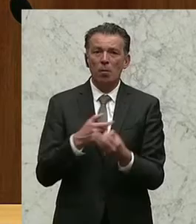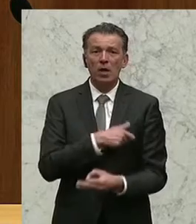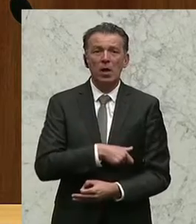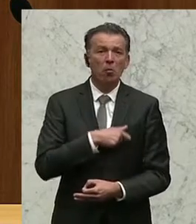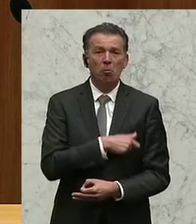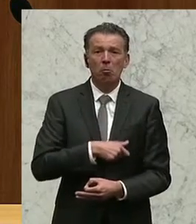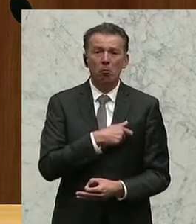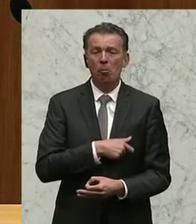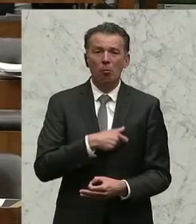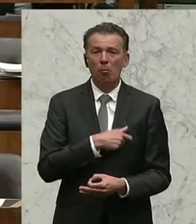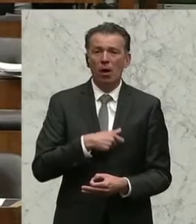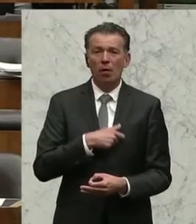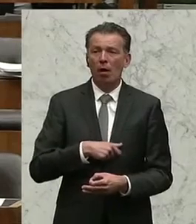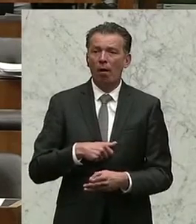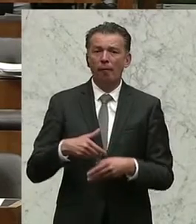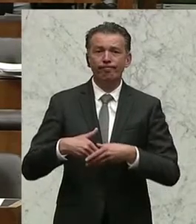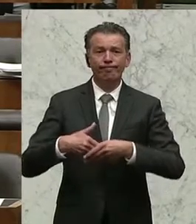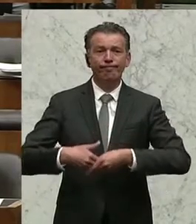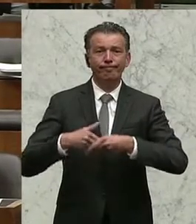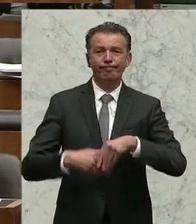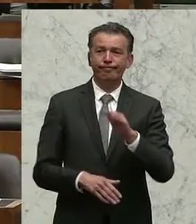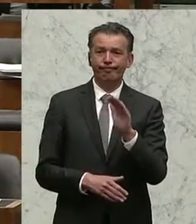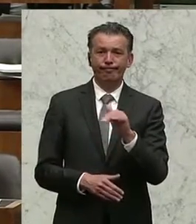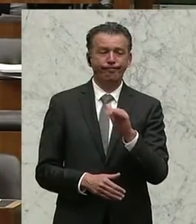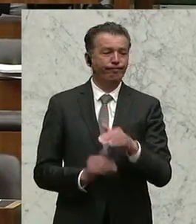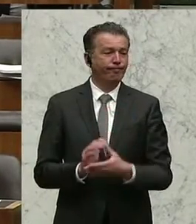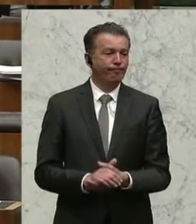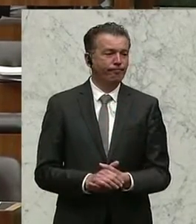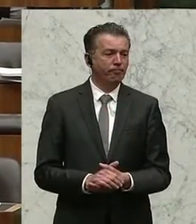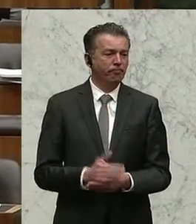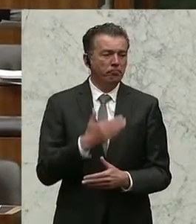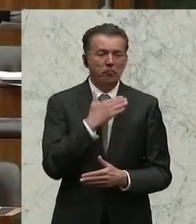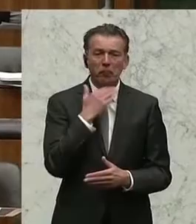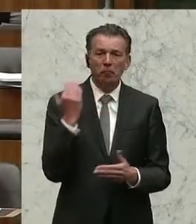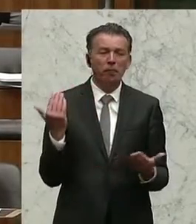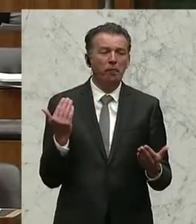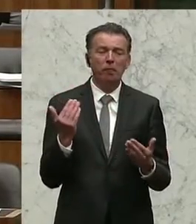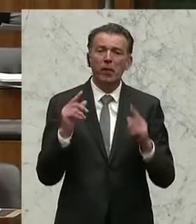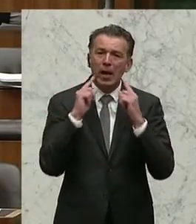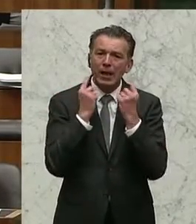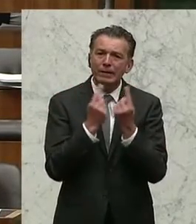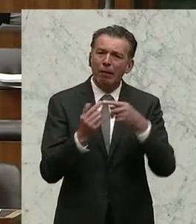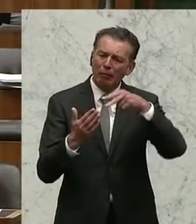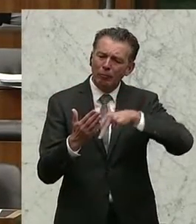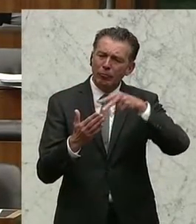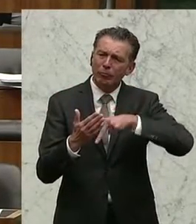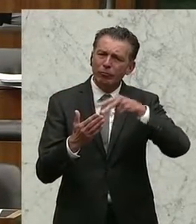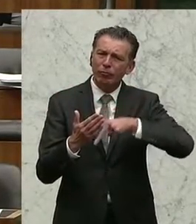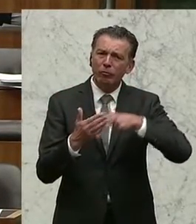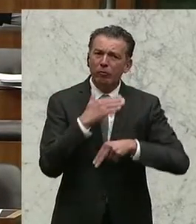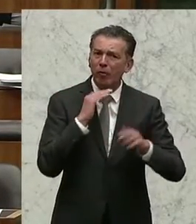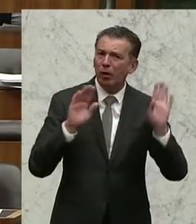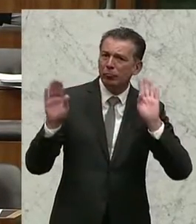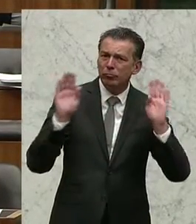Familienpartei verabschiedet hat. Waren sehr viele Kommentare in der Richtung zu lesen und zu hören. Und